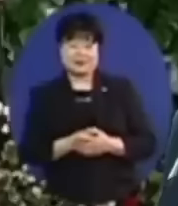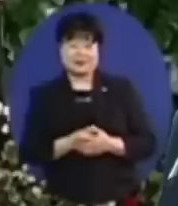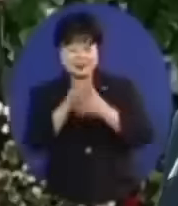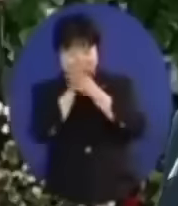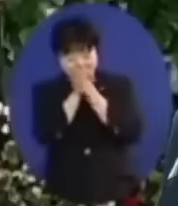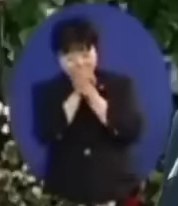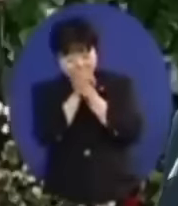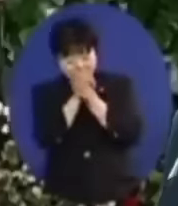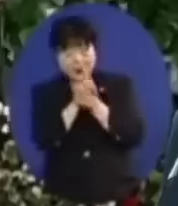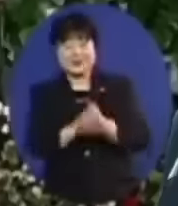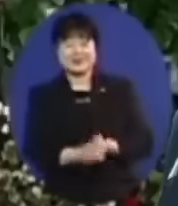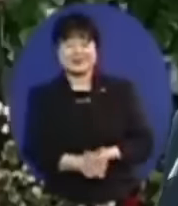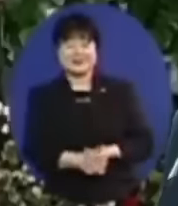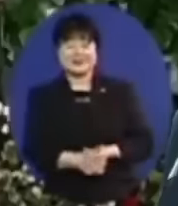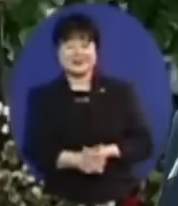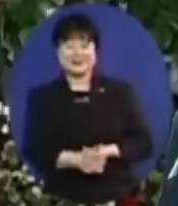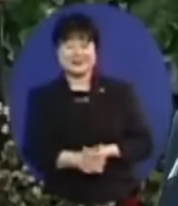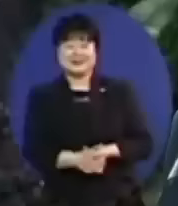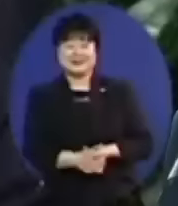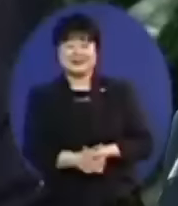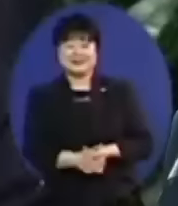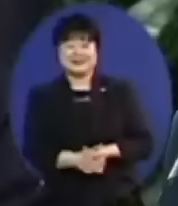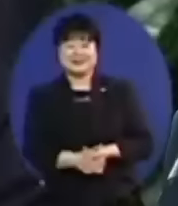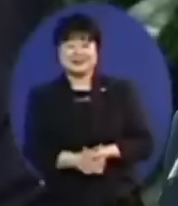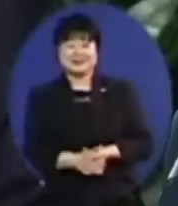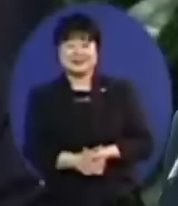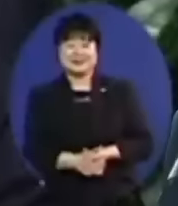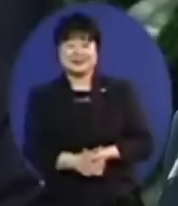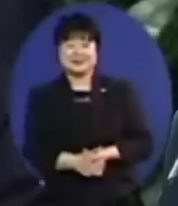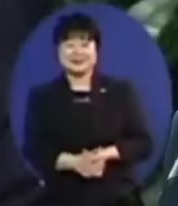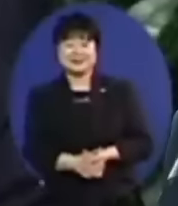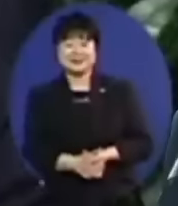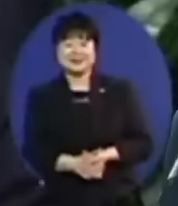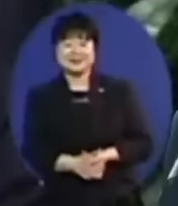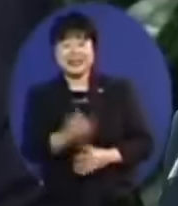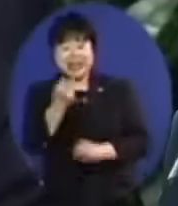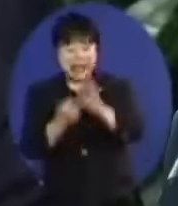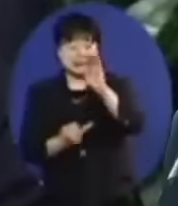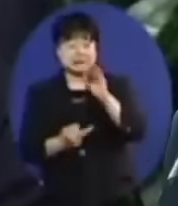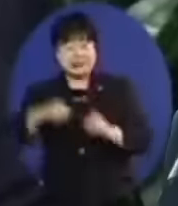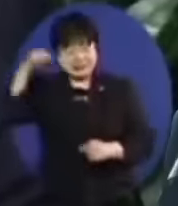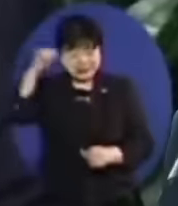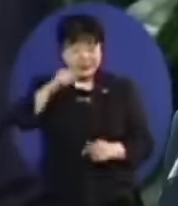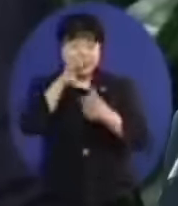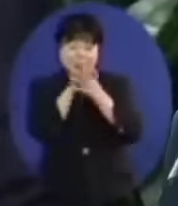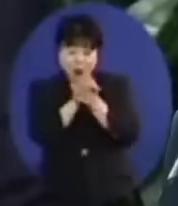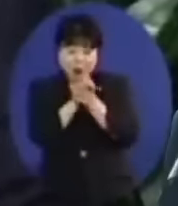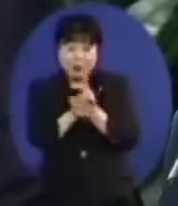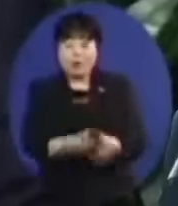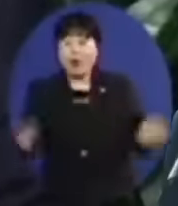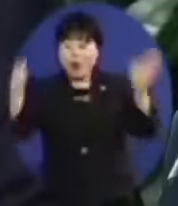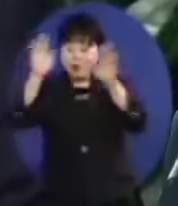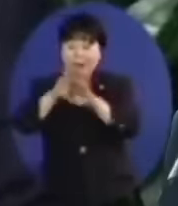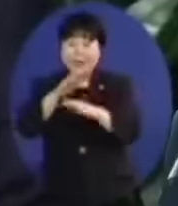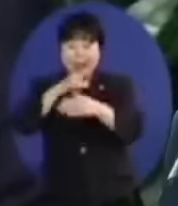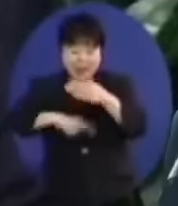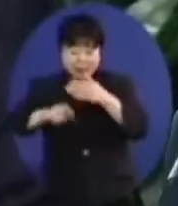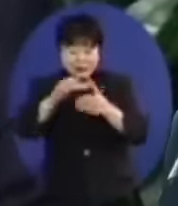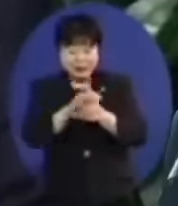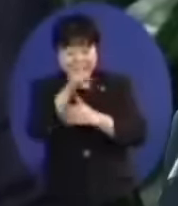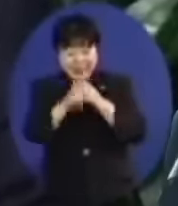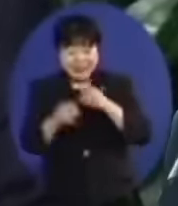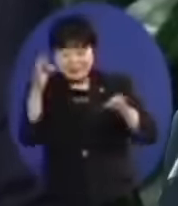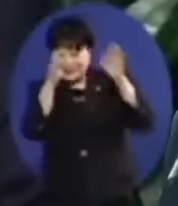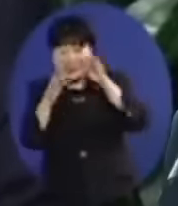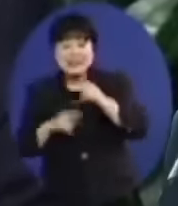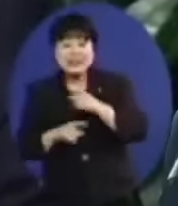기도하게 돼요. 밤에 자다가 일어나서도 기도하고 아침 새벽에도 일찍 기도하고 간절히 하나님을 찾는